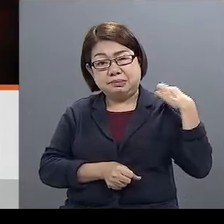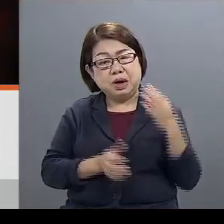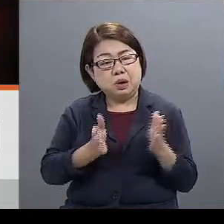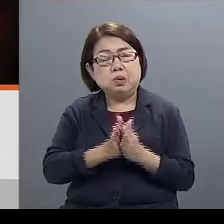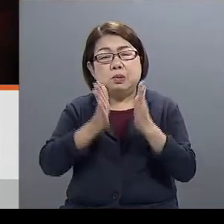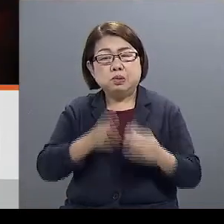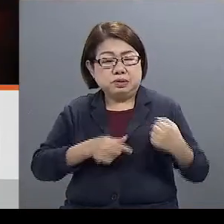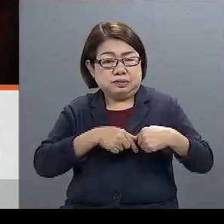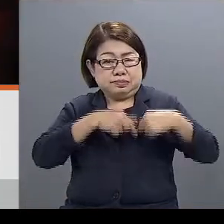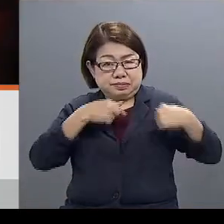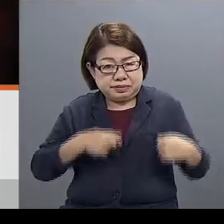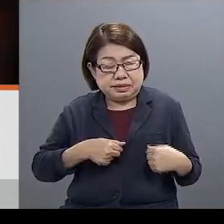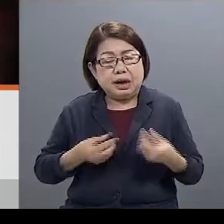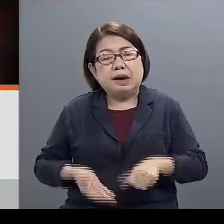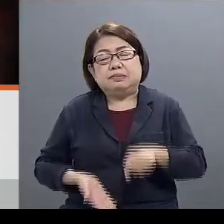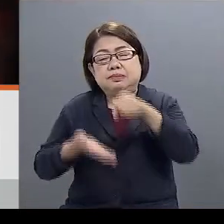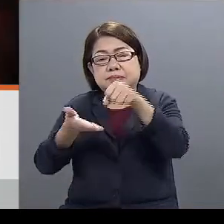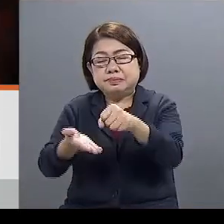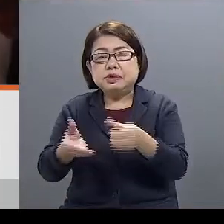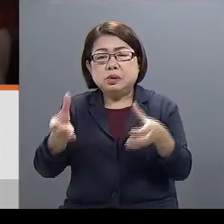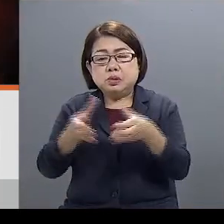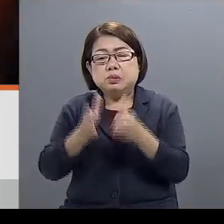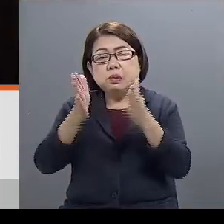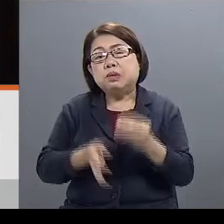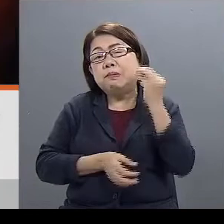ลแอลกอฮอล์ไปมอบให้กับกลุ่มคนไร้บ้านในตัวเมืองเชียงใ